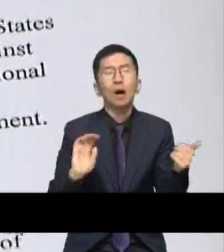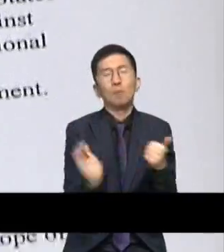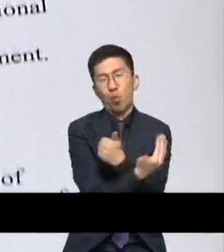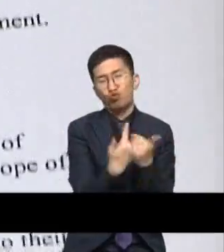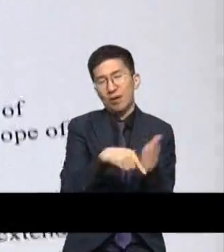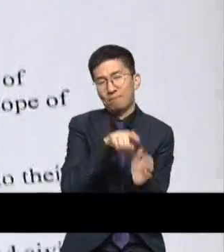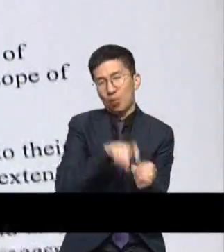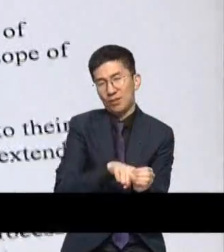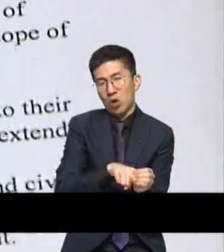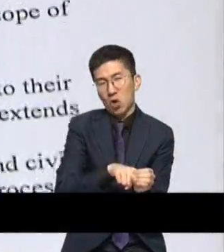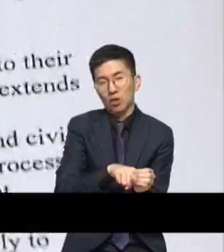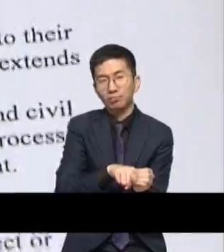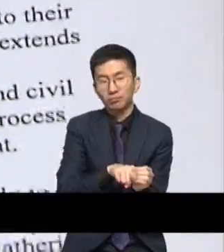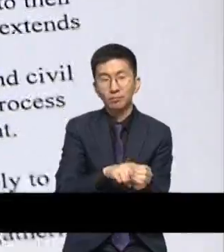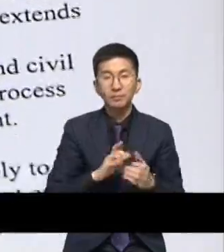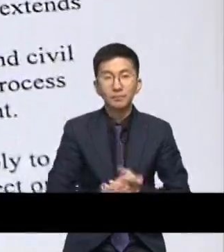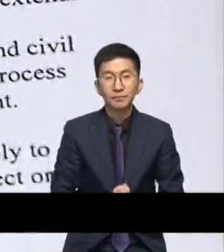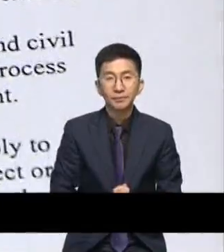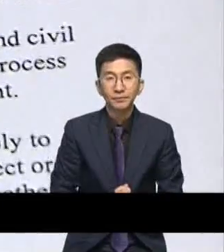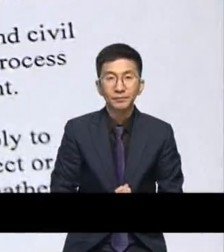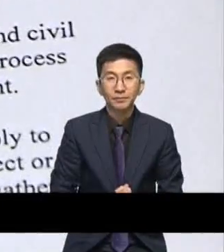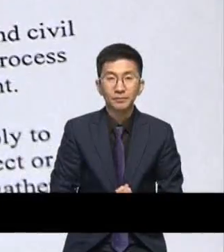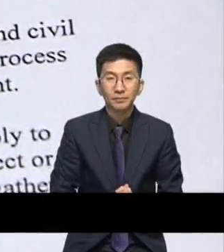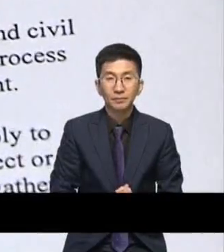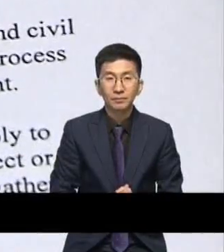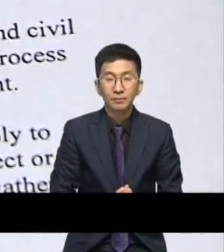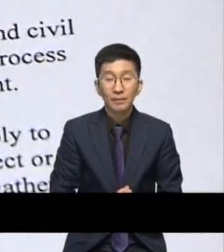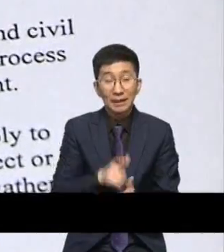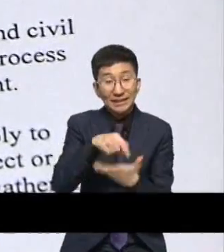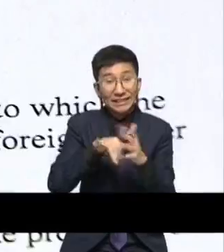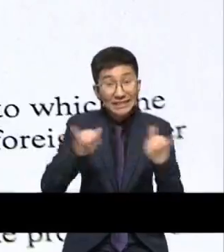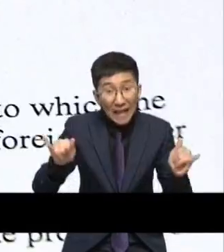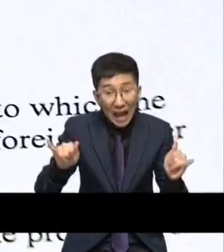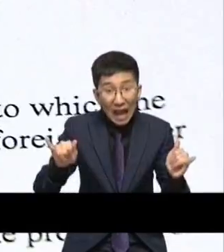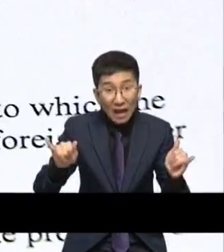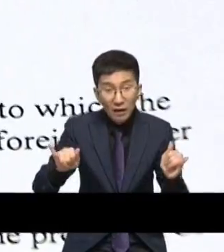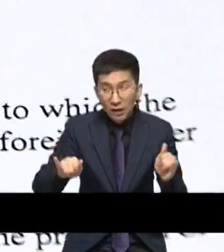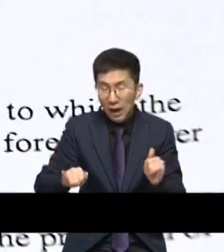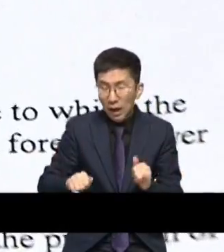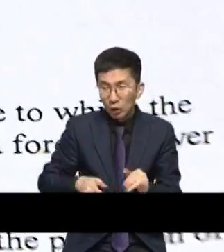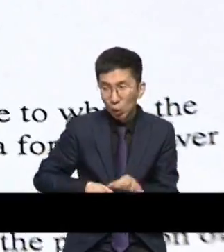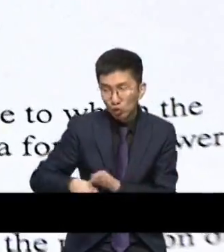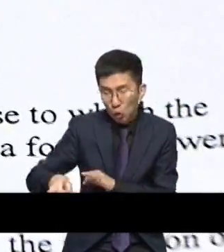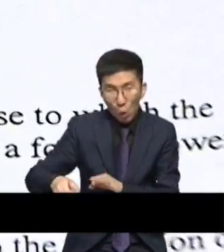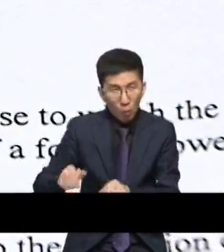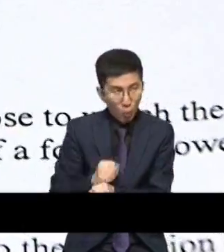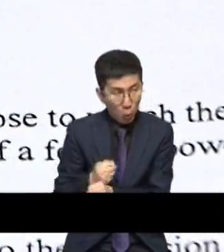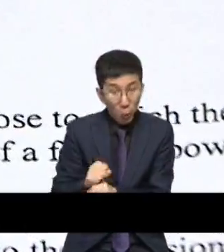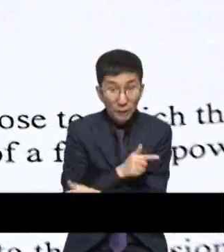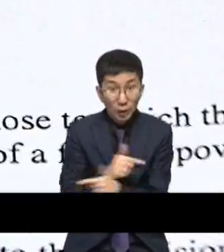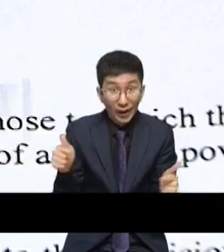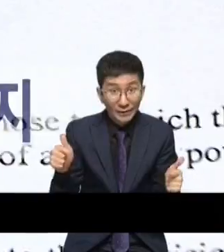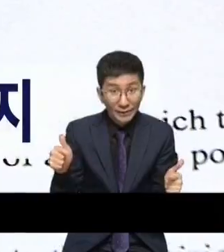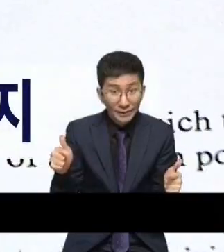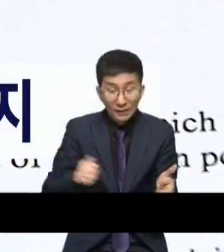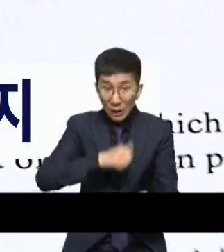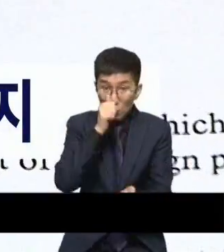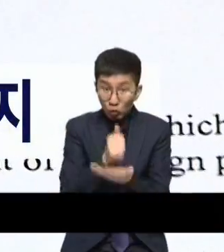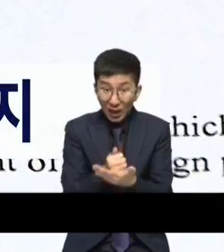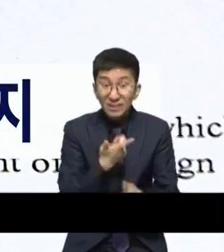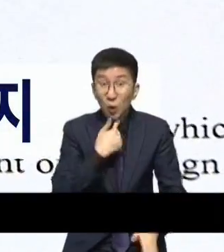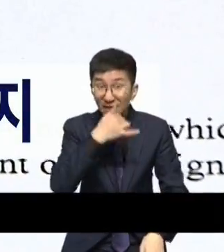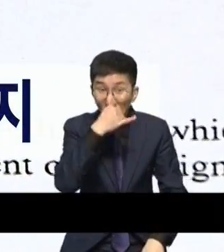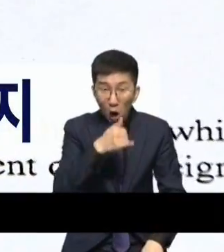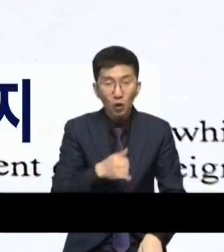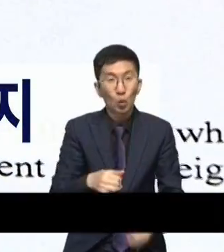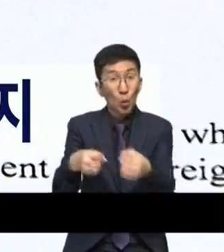침해하니 금지하겠다는 겁니다. 다만 기자가 내부자 거래 등 취재와 무관한 범죄에 연루됐거나